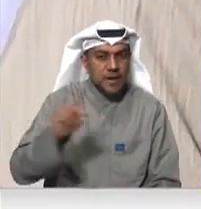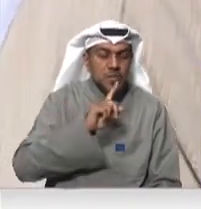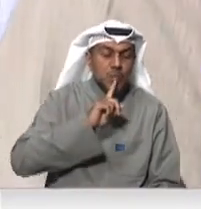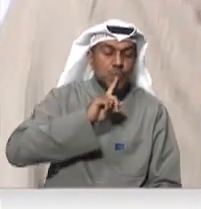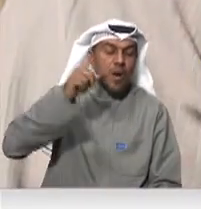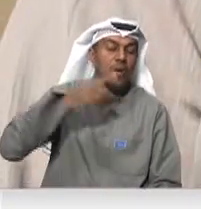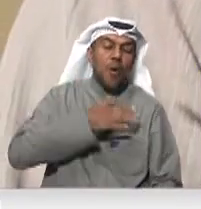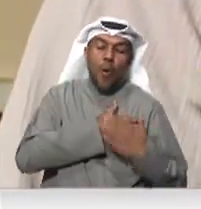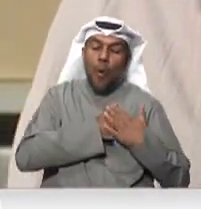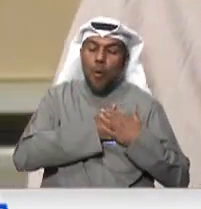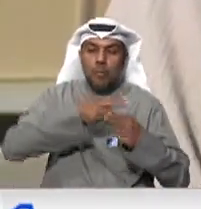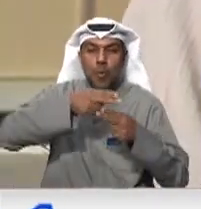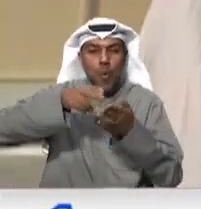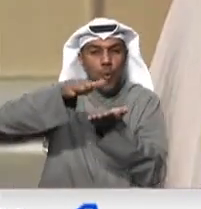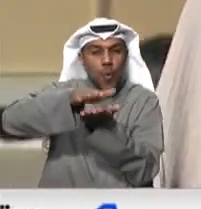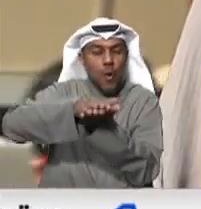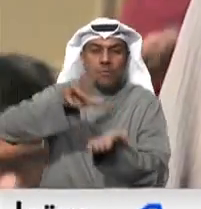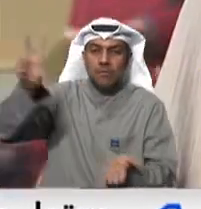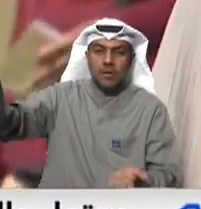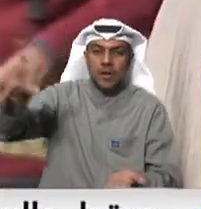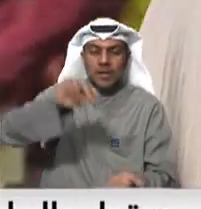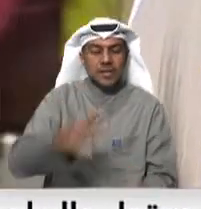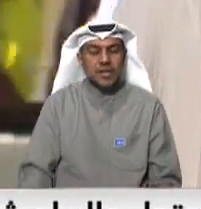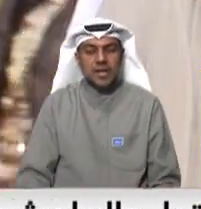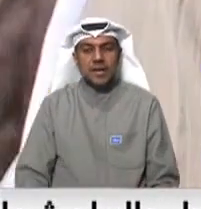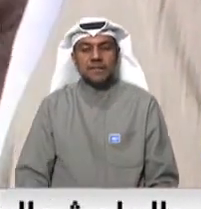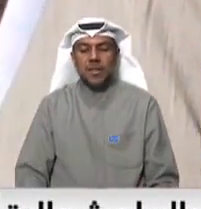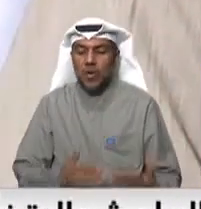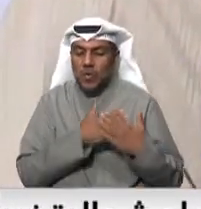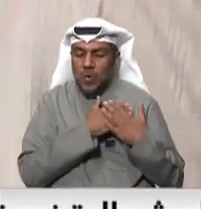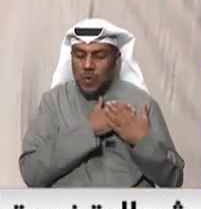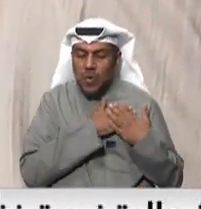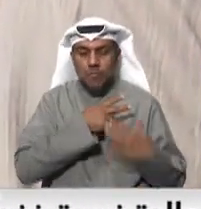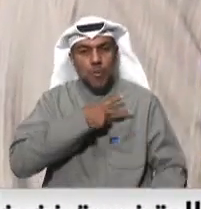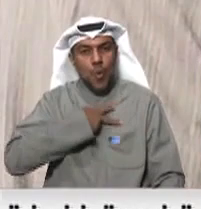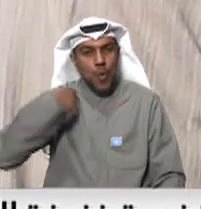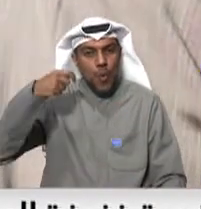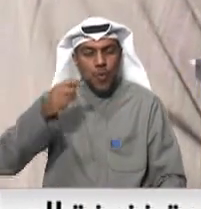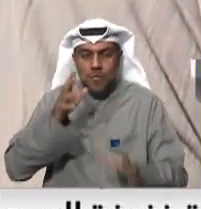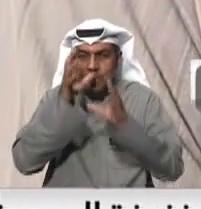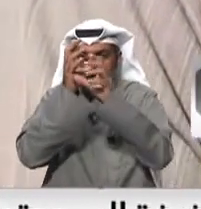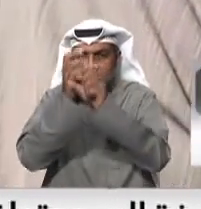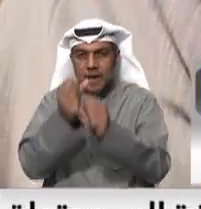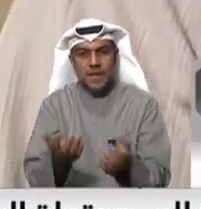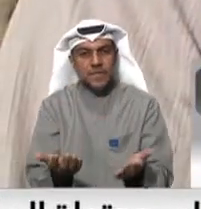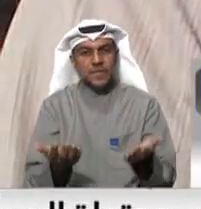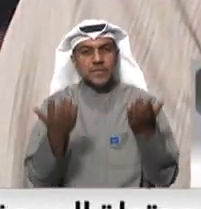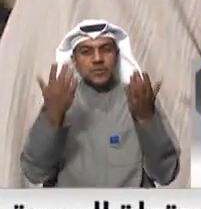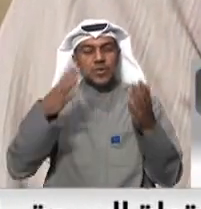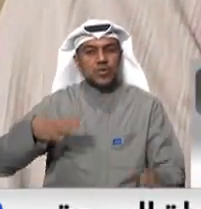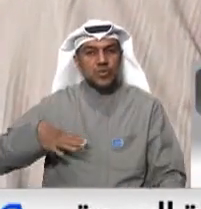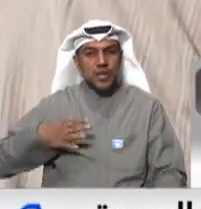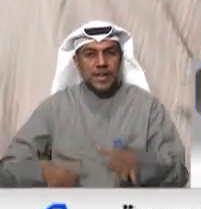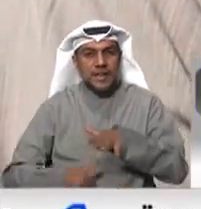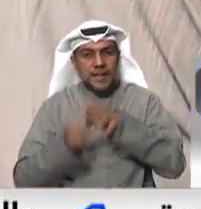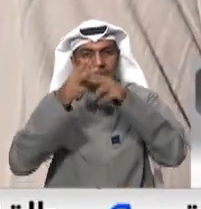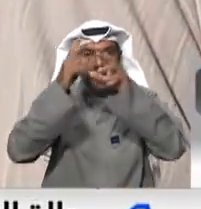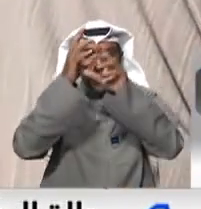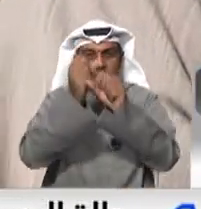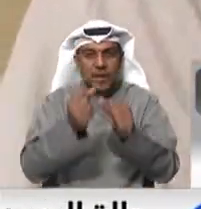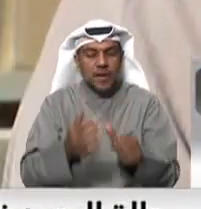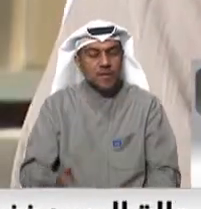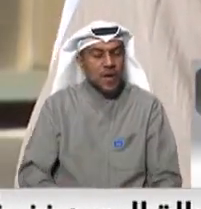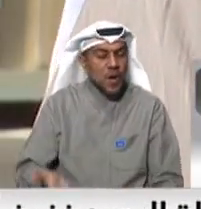الأرض الطيبة، وكذلك الولاء والوفاء للقيادة السياسية حفظهم الله ورعاهم. ونستذكر في هذه